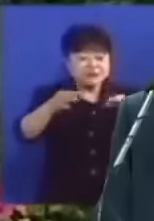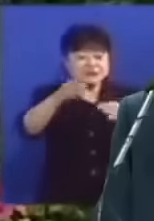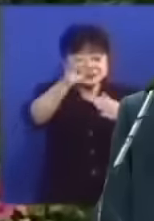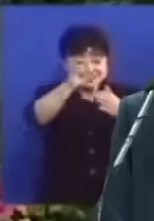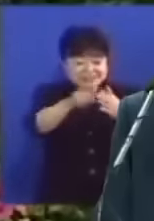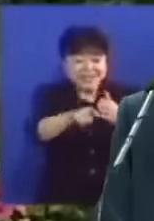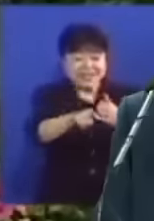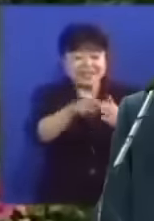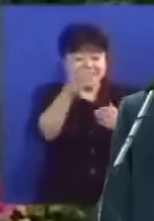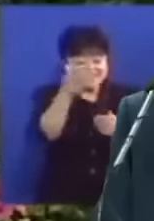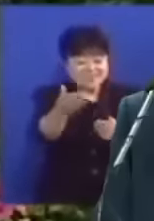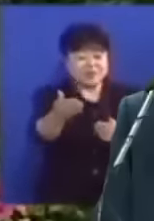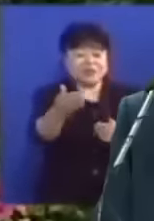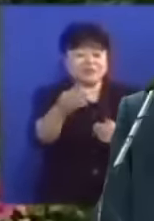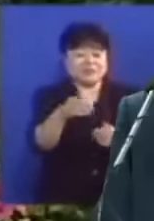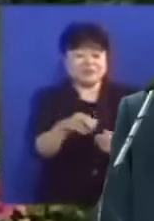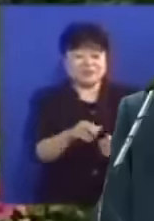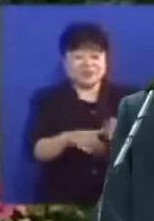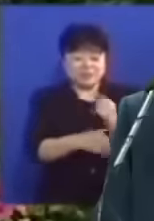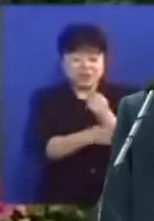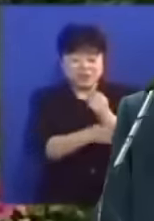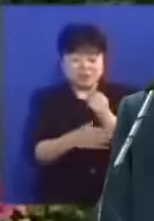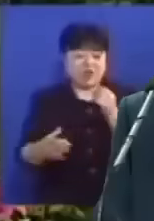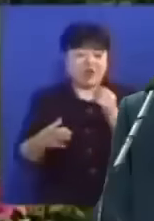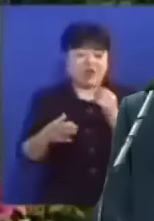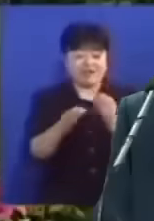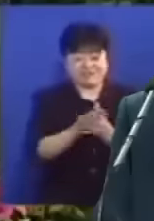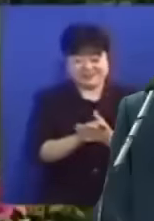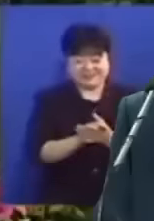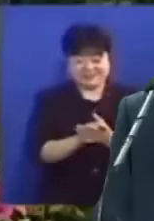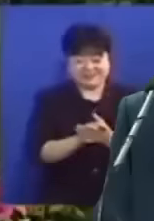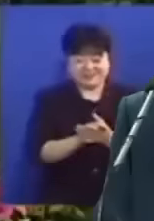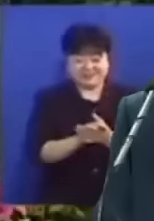부르면 여러분의 메인 것이 풀리게 되는 것입니다.